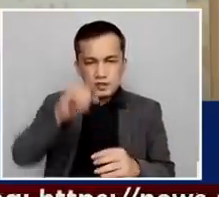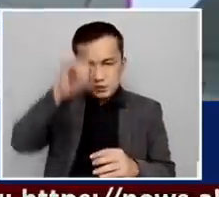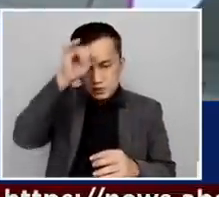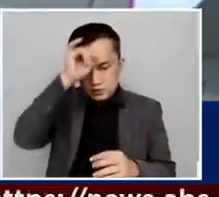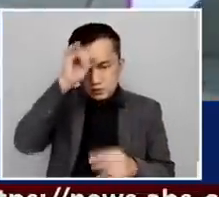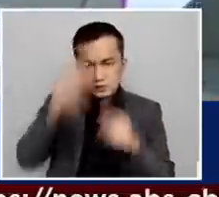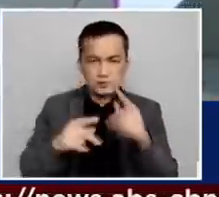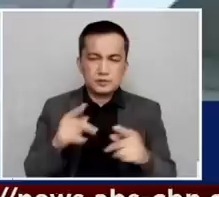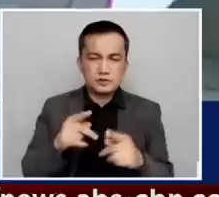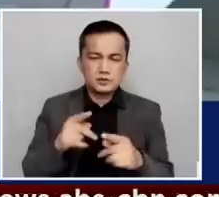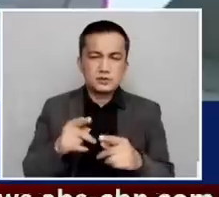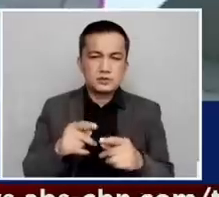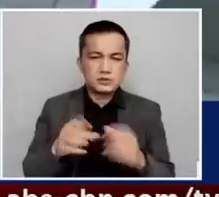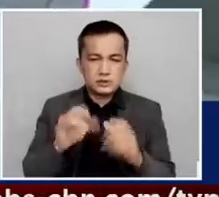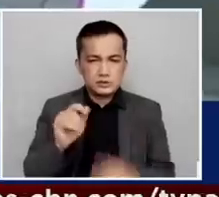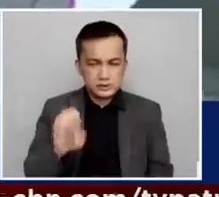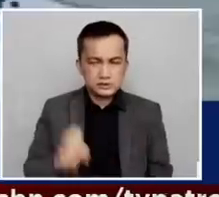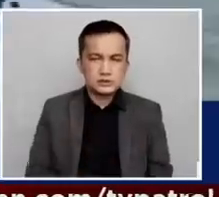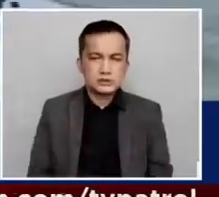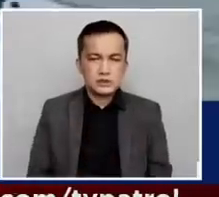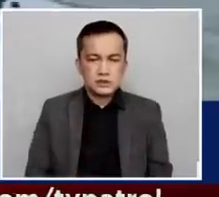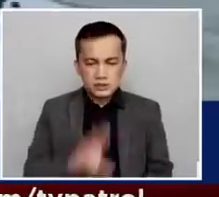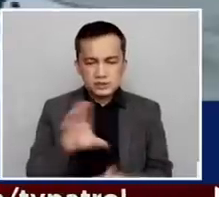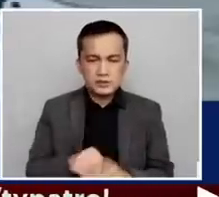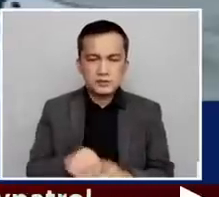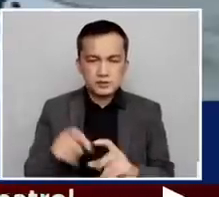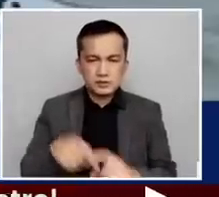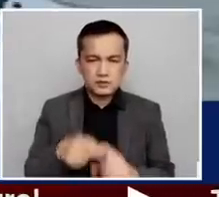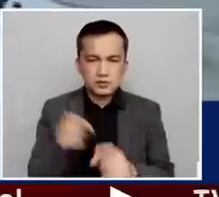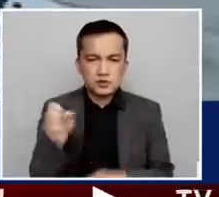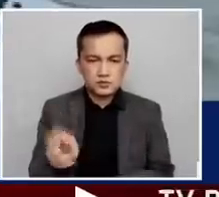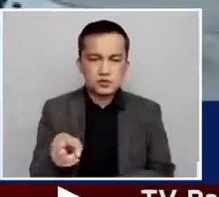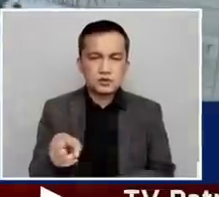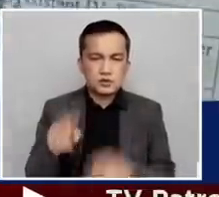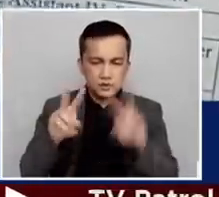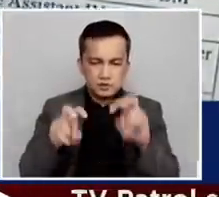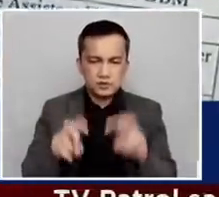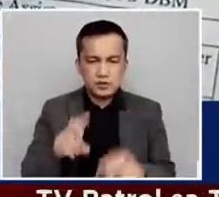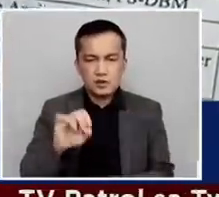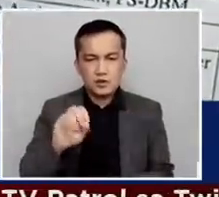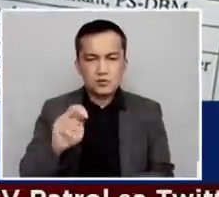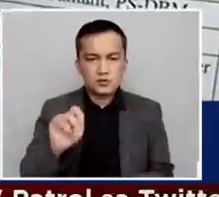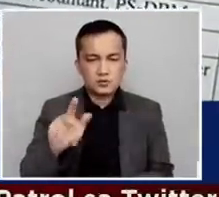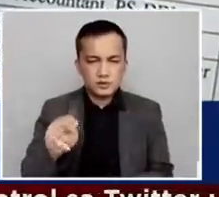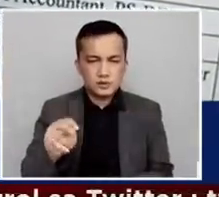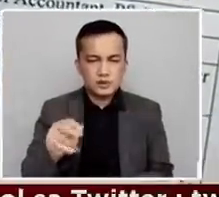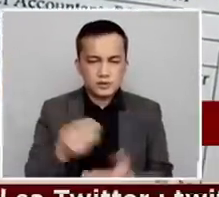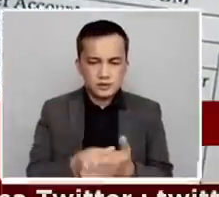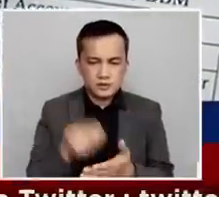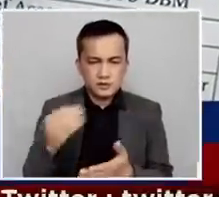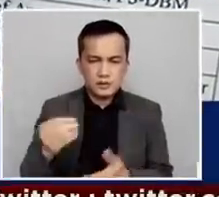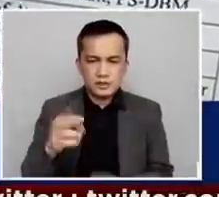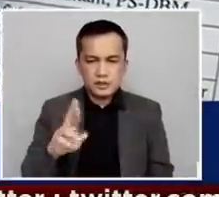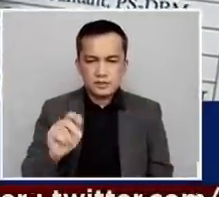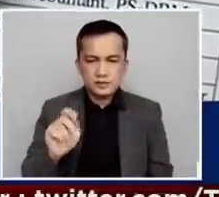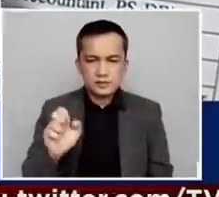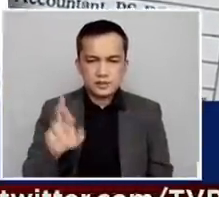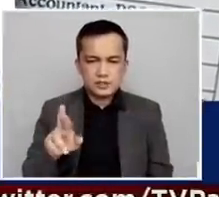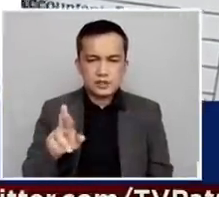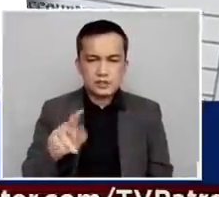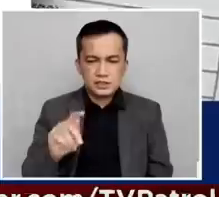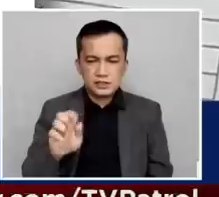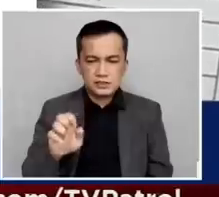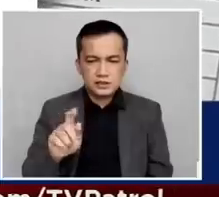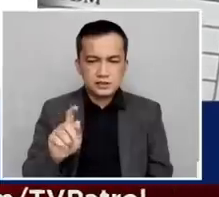ito. Kabilang sa nabanggit sa suspension order na iniimbestigahan ng Ombudsman, ang pagbili ng mga RT-PCR test kits